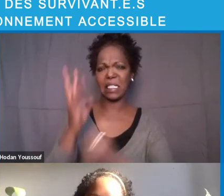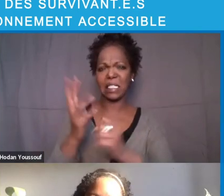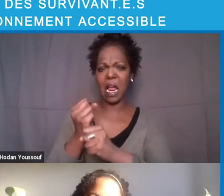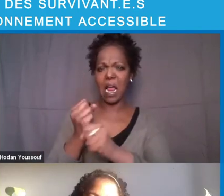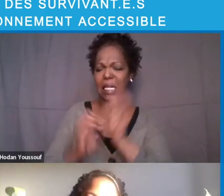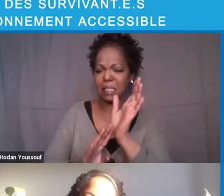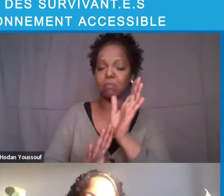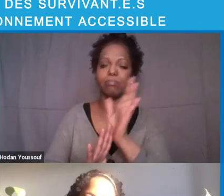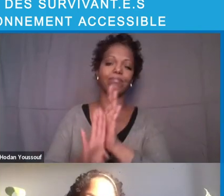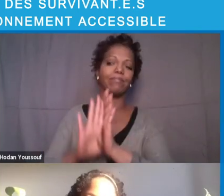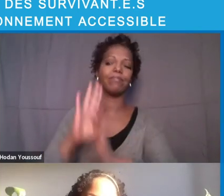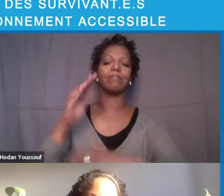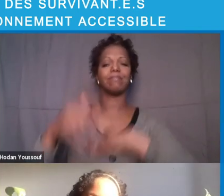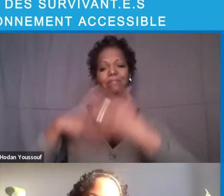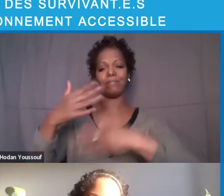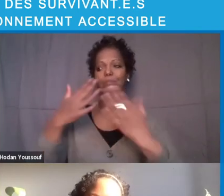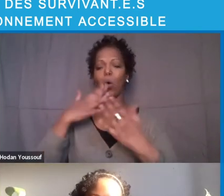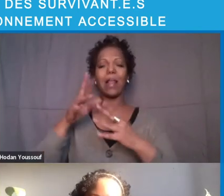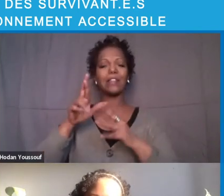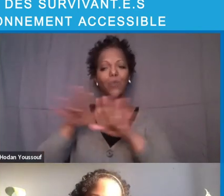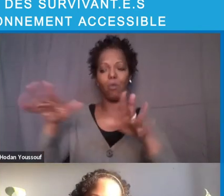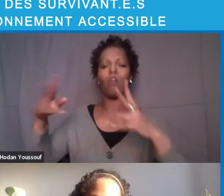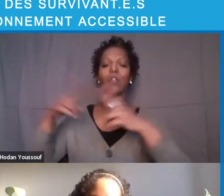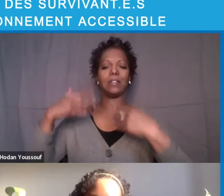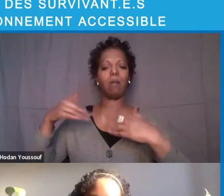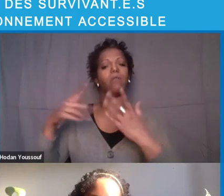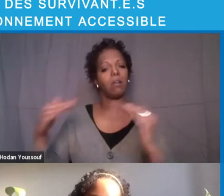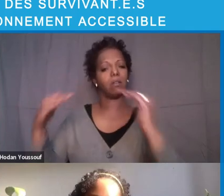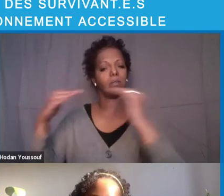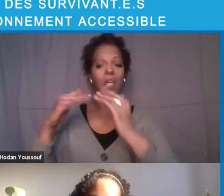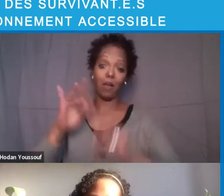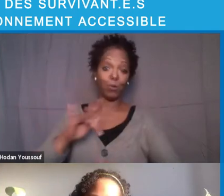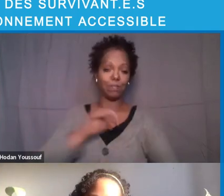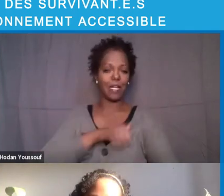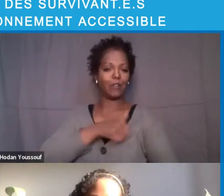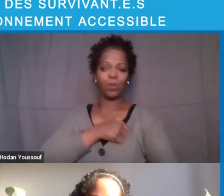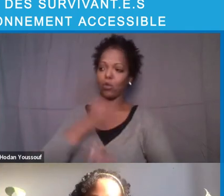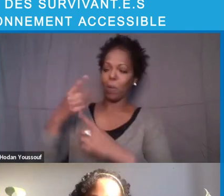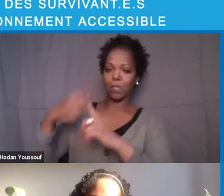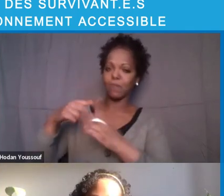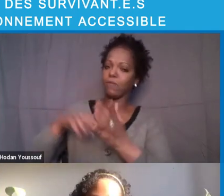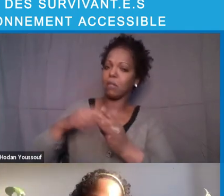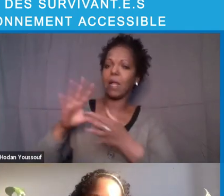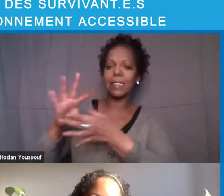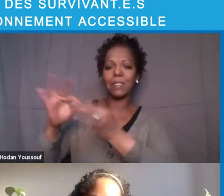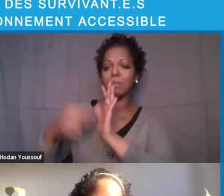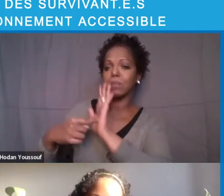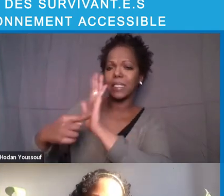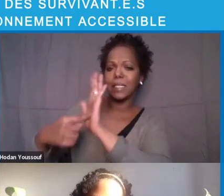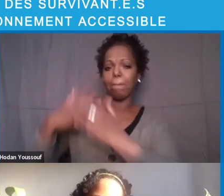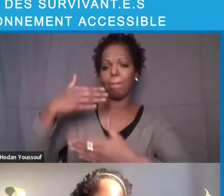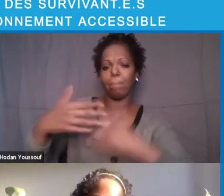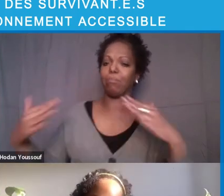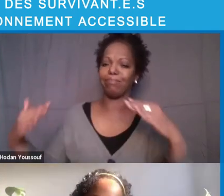on travaille énormément pour l'inclusion sociale et je dirais que depuis quelques années, ça s'est beaucoup amélioré. Et